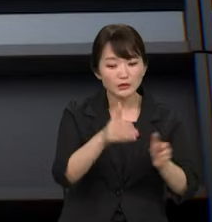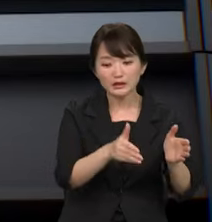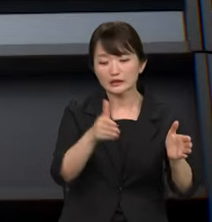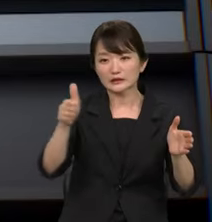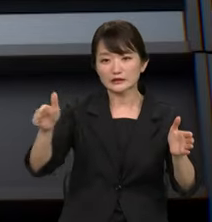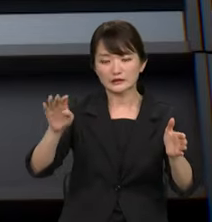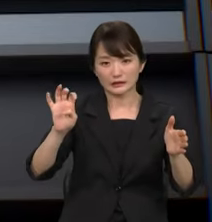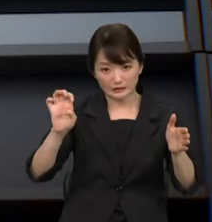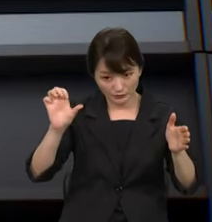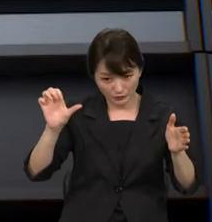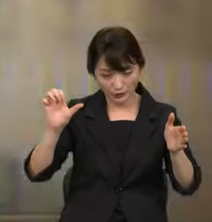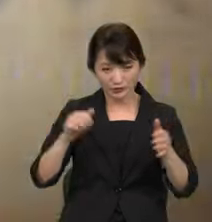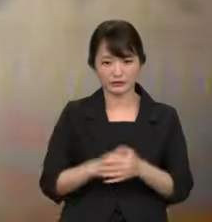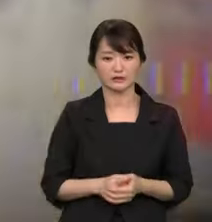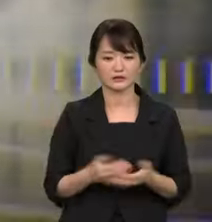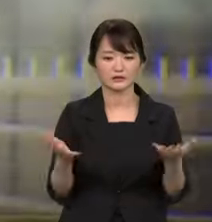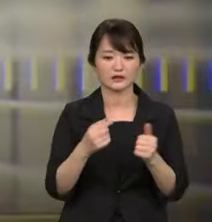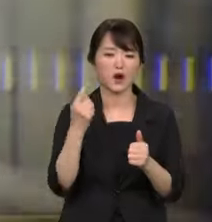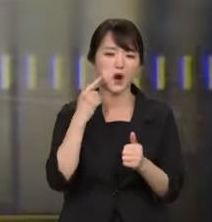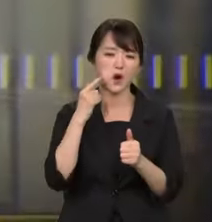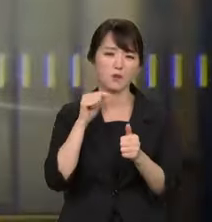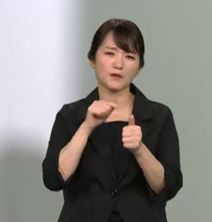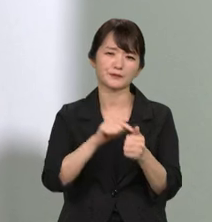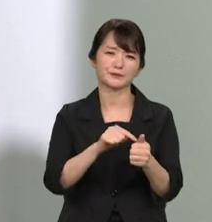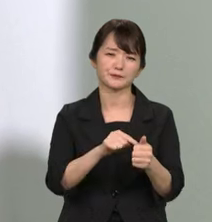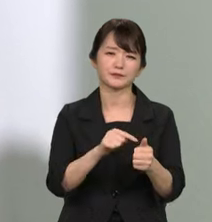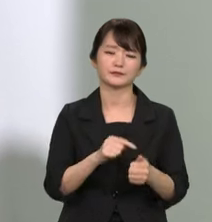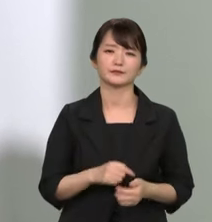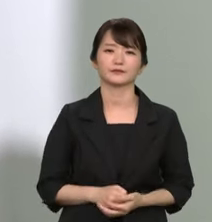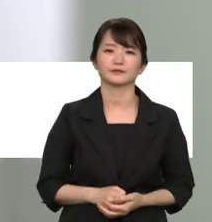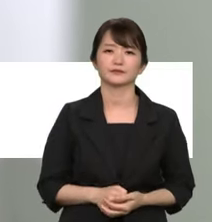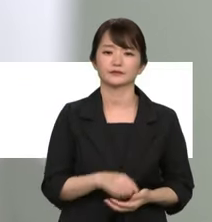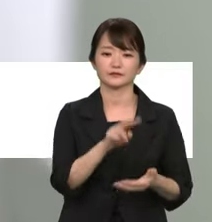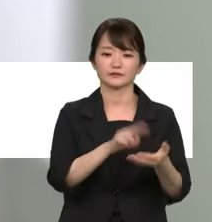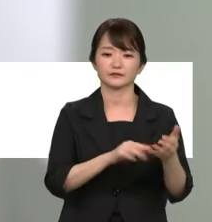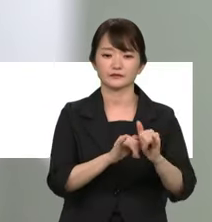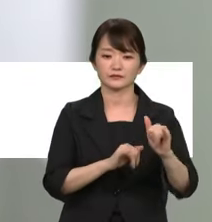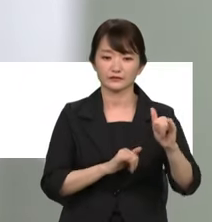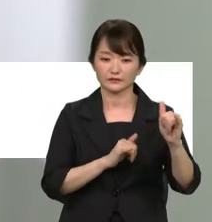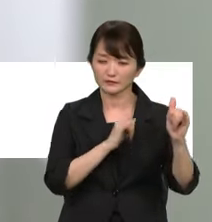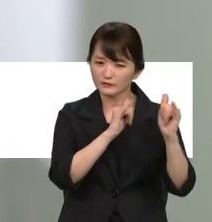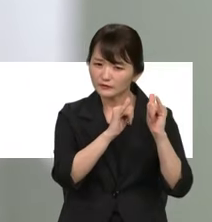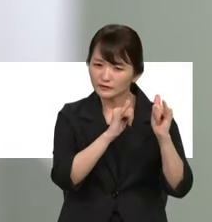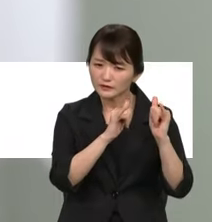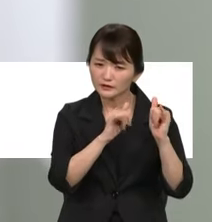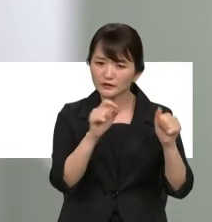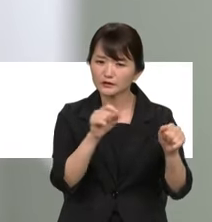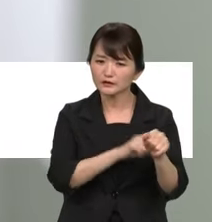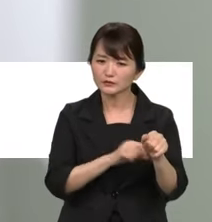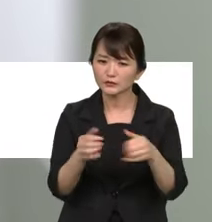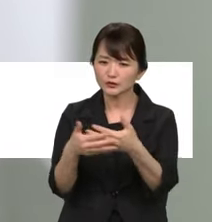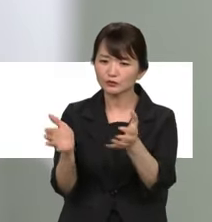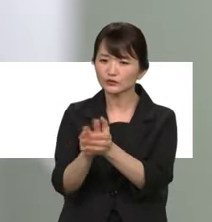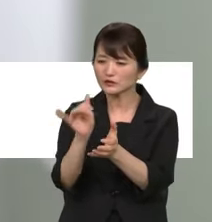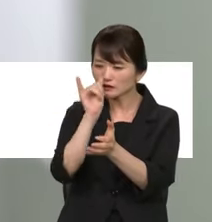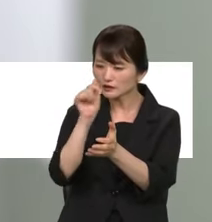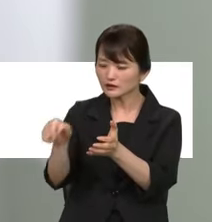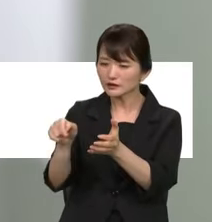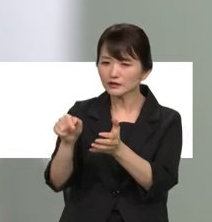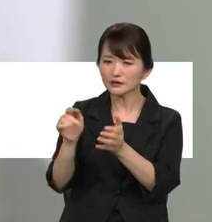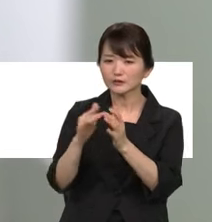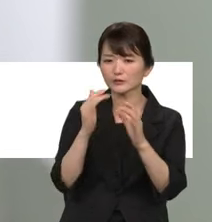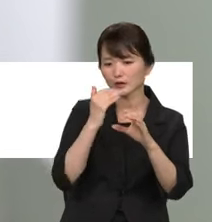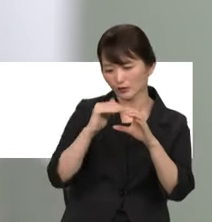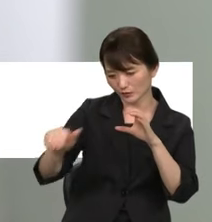늘려잡았고 직원들에게 거짓말도 강요했습니다. 판매자 문의는 별도의 부서가 따로 있으니 판매자 메일로